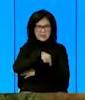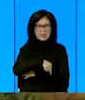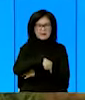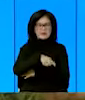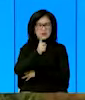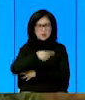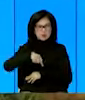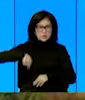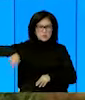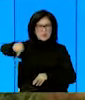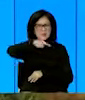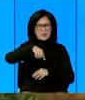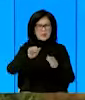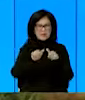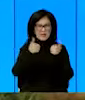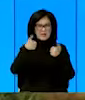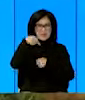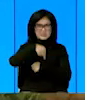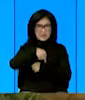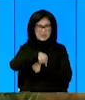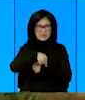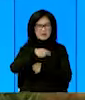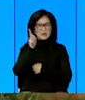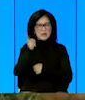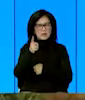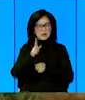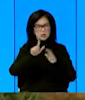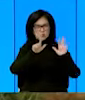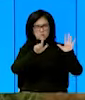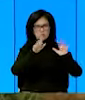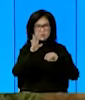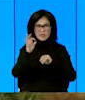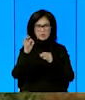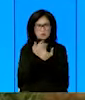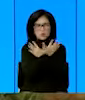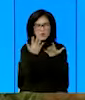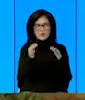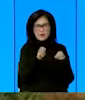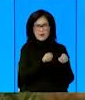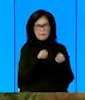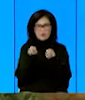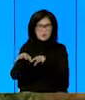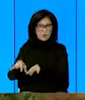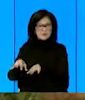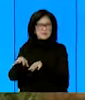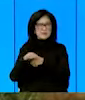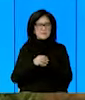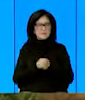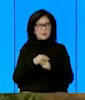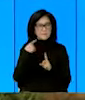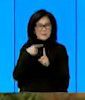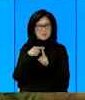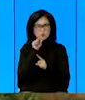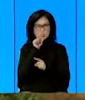di wilayah Tangerang Selatan, ada hampir sebanyak 700 warga harus mengungsi akibat dari banjir. Selain itu, untuk